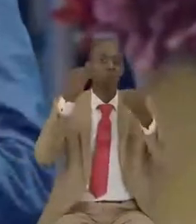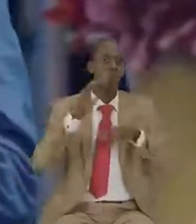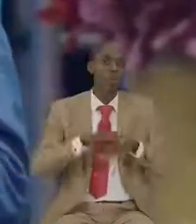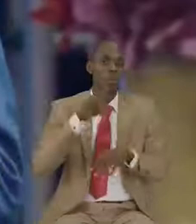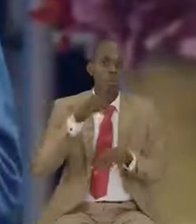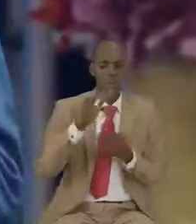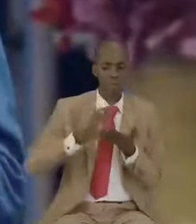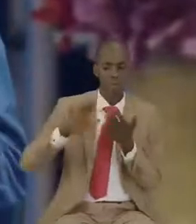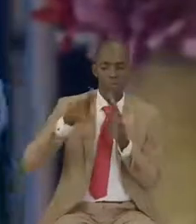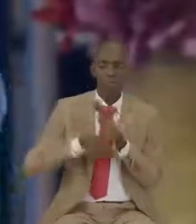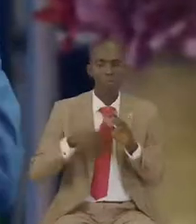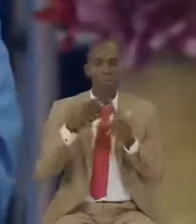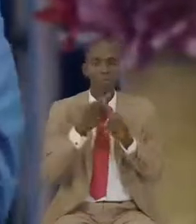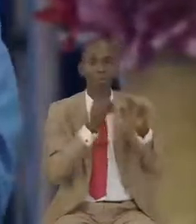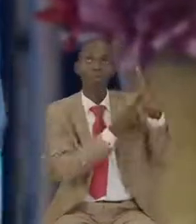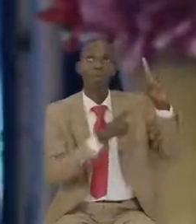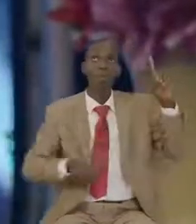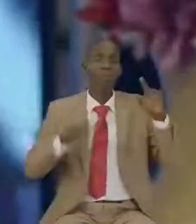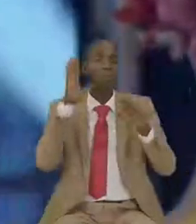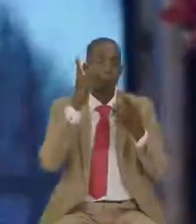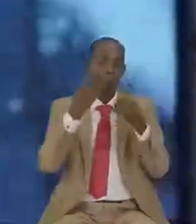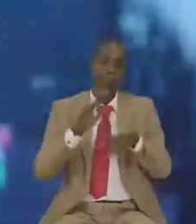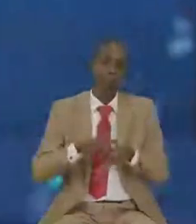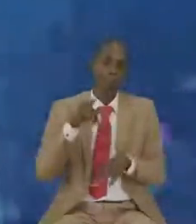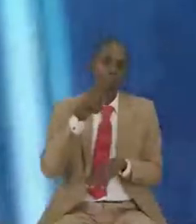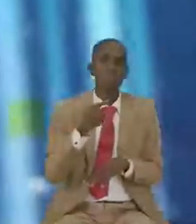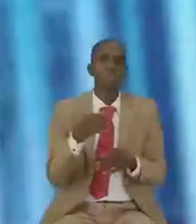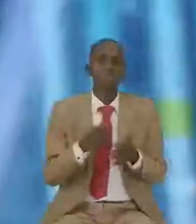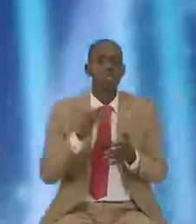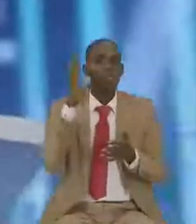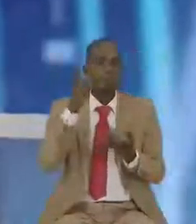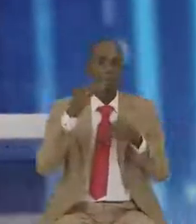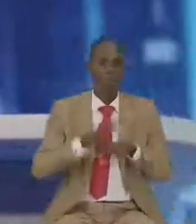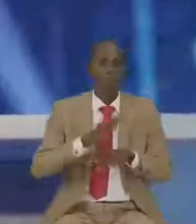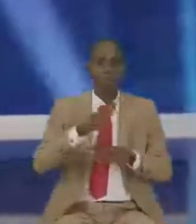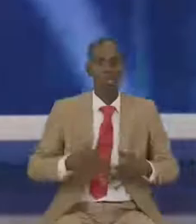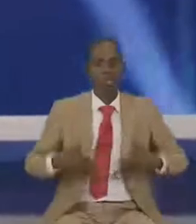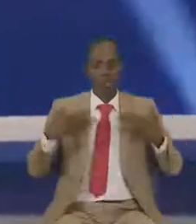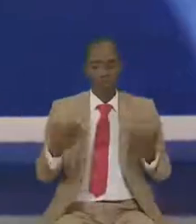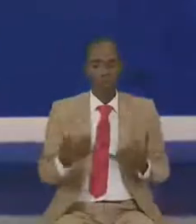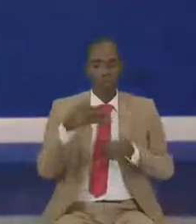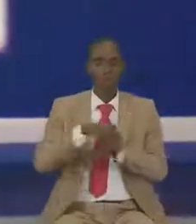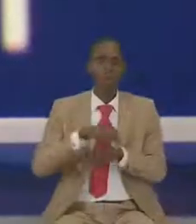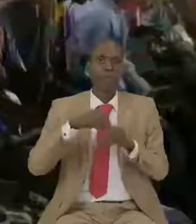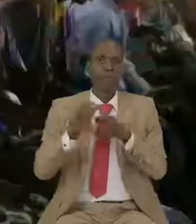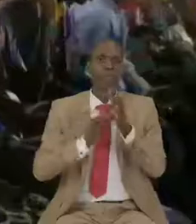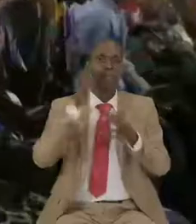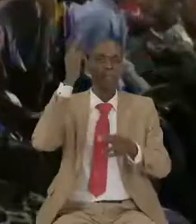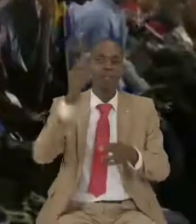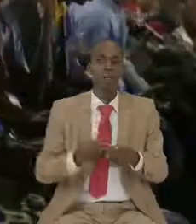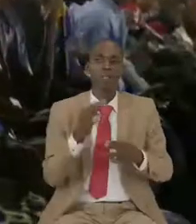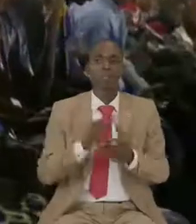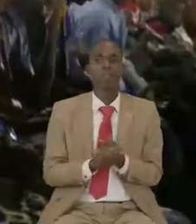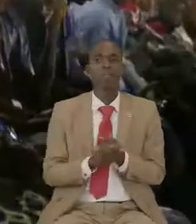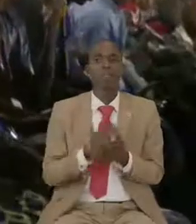La libération du Seigneur viendra. Le pardon venant du Seigneur viendra. Cela viendra sur ta